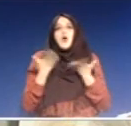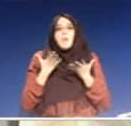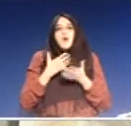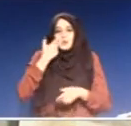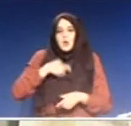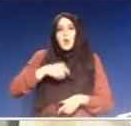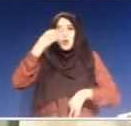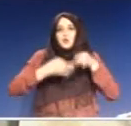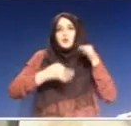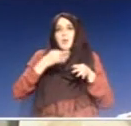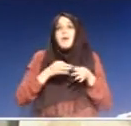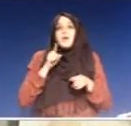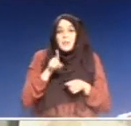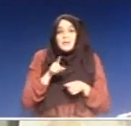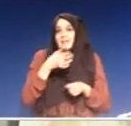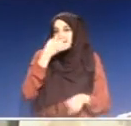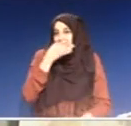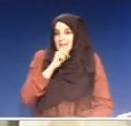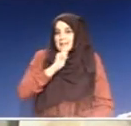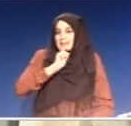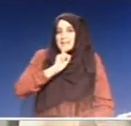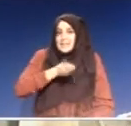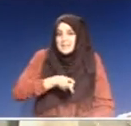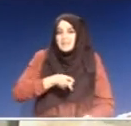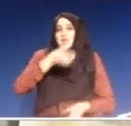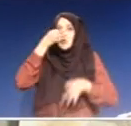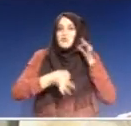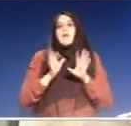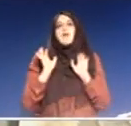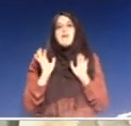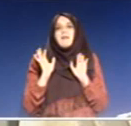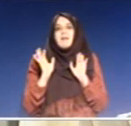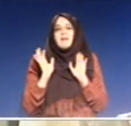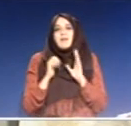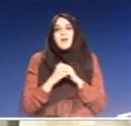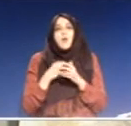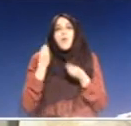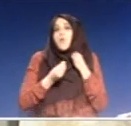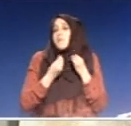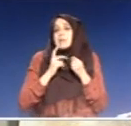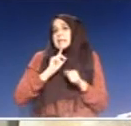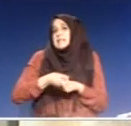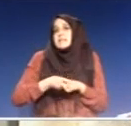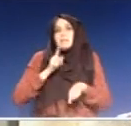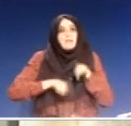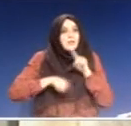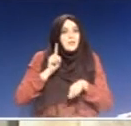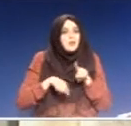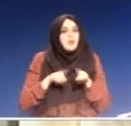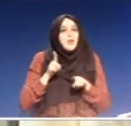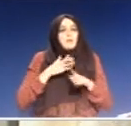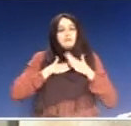التي تمكنه من إصدار حكمه أو قراره وهو